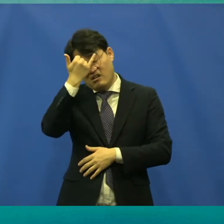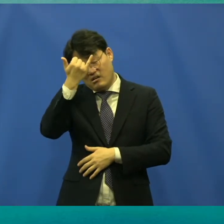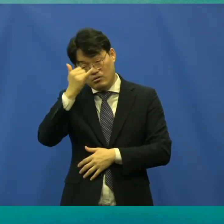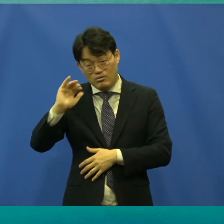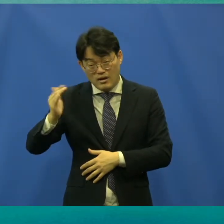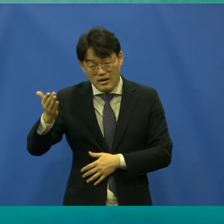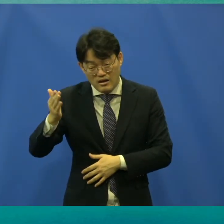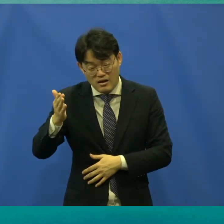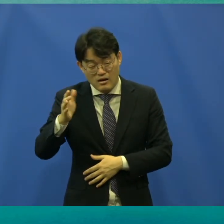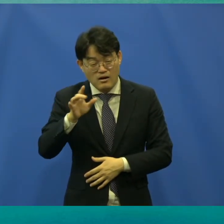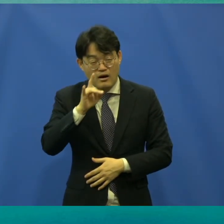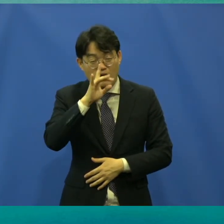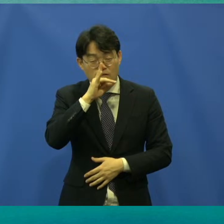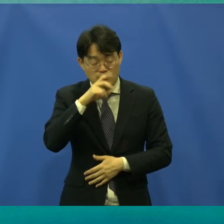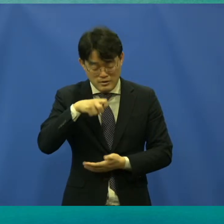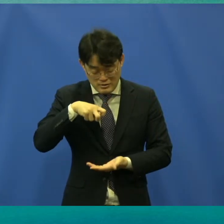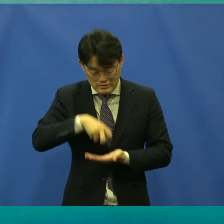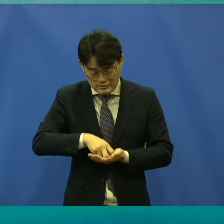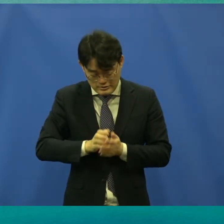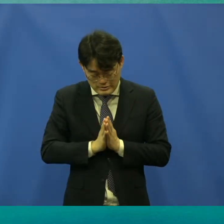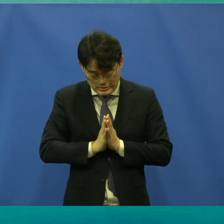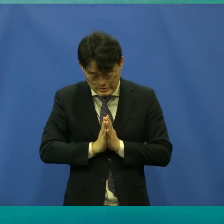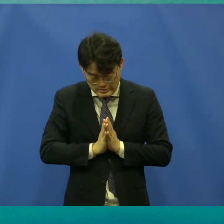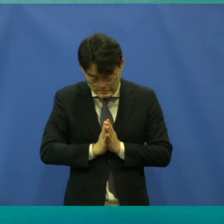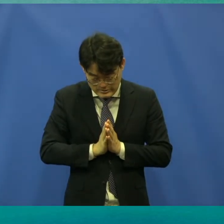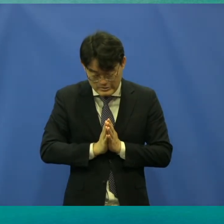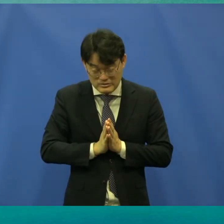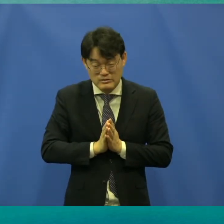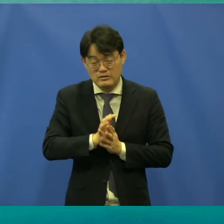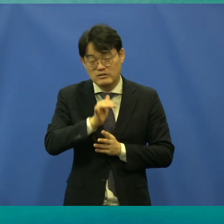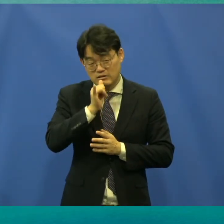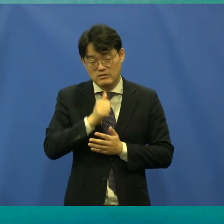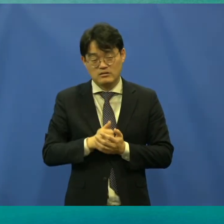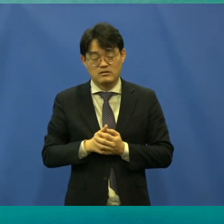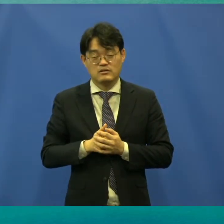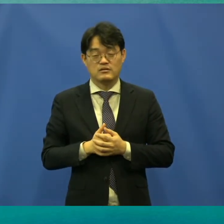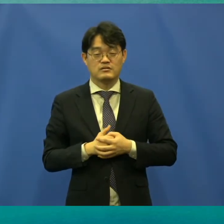요나가 할 수 있는 것은 아무것도 없습니다. 무기력한 상태에 놓여 있습니다.